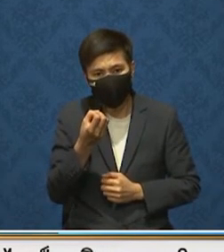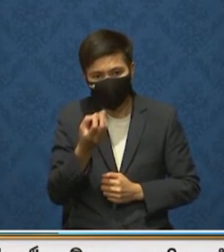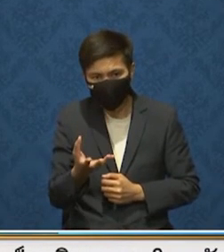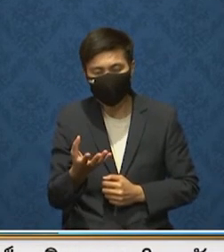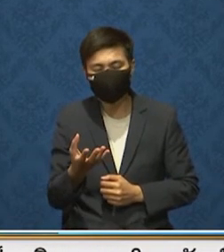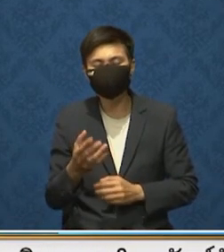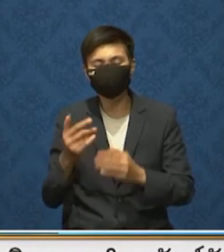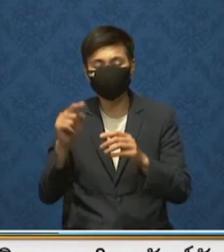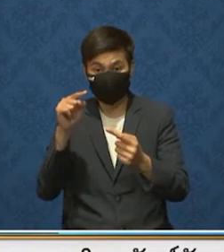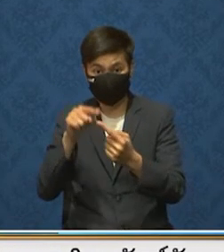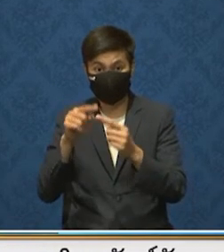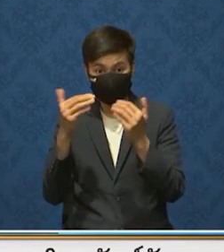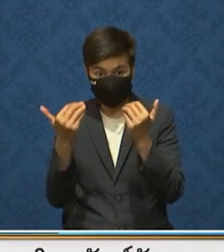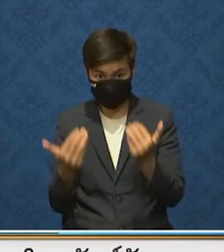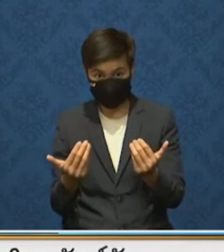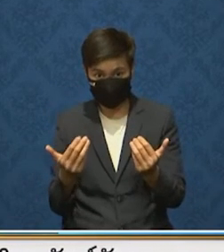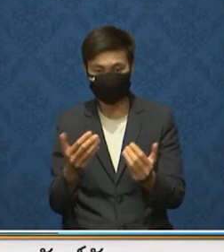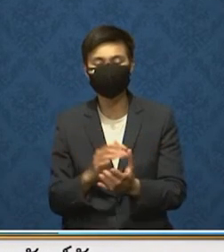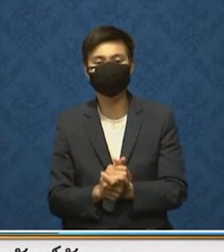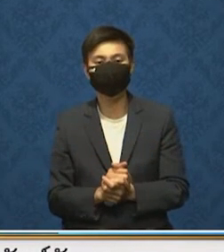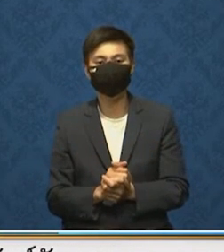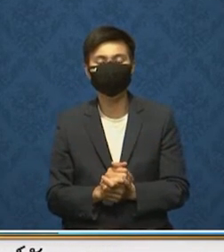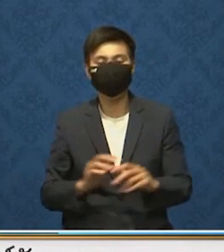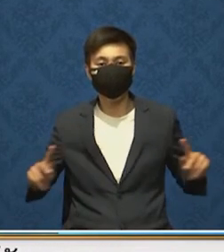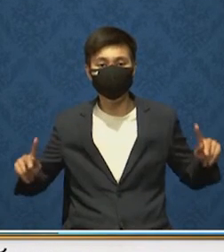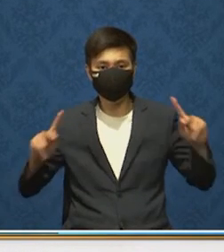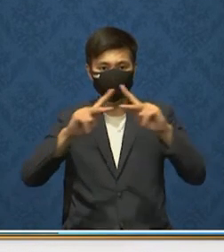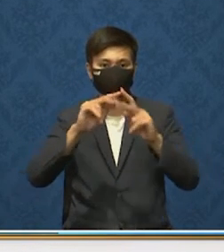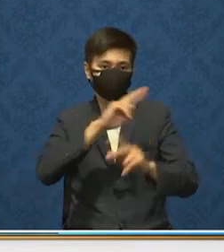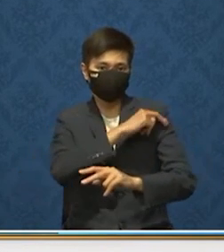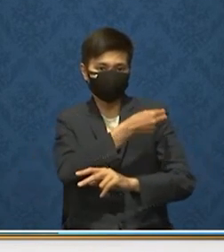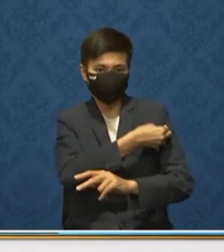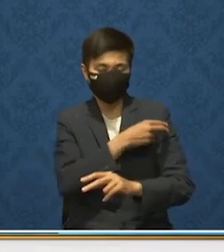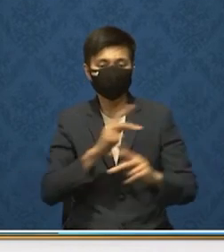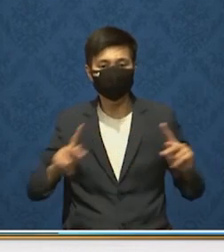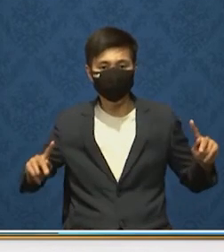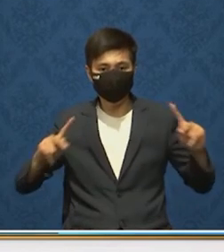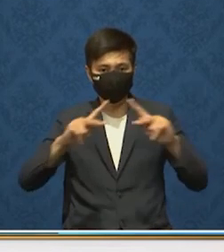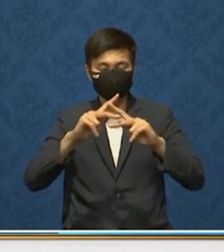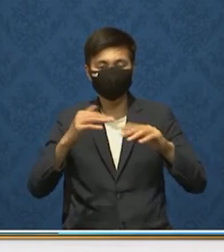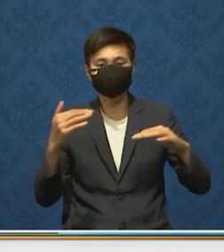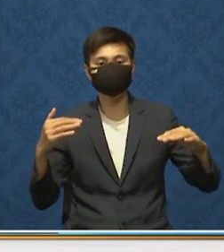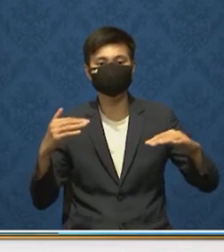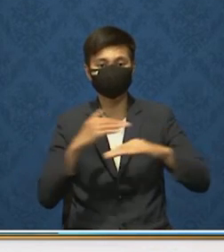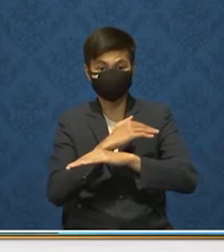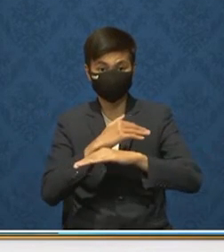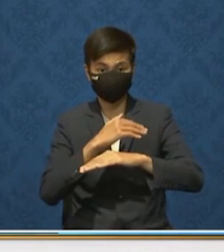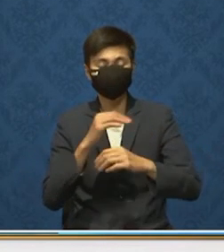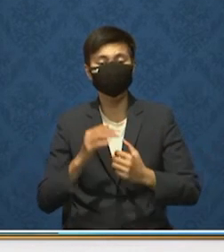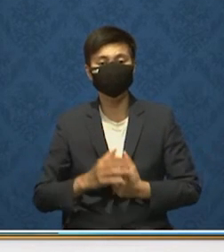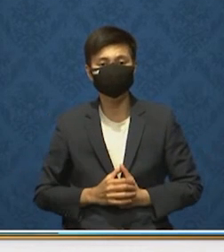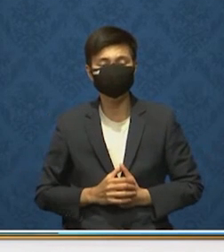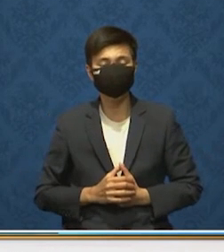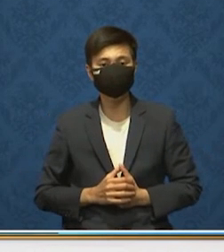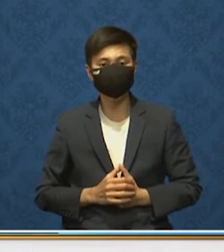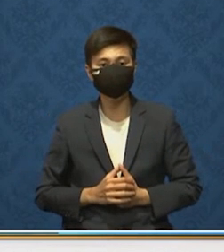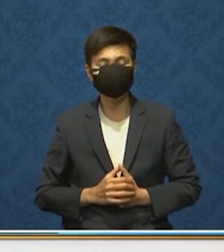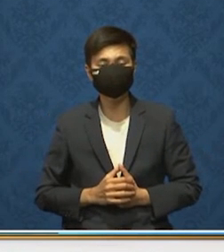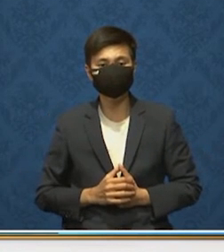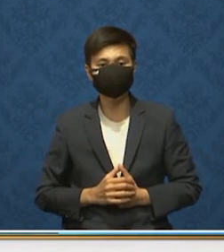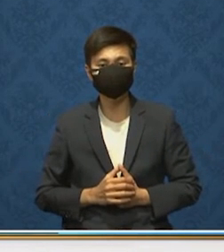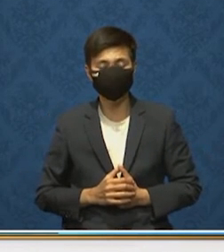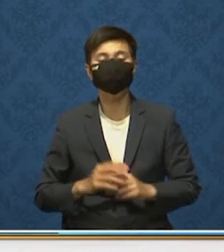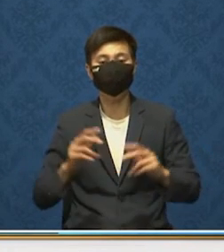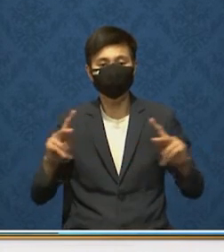็ม